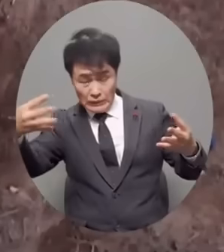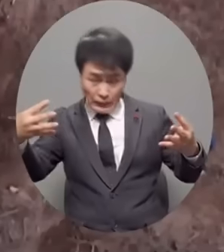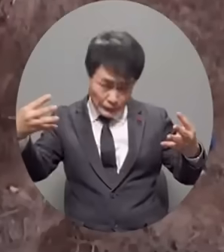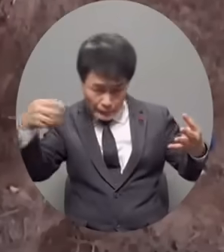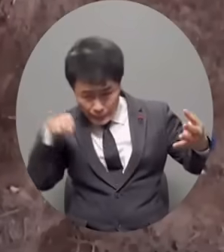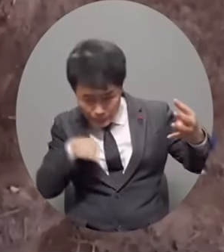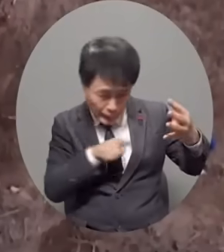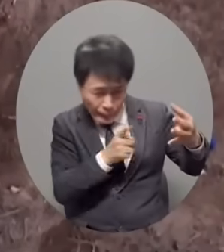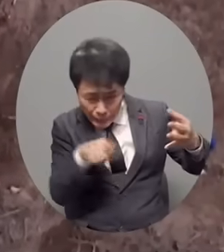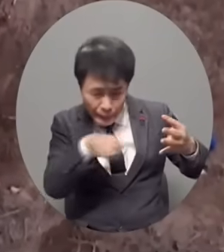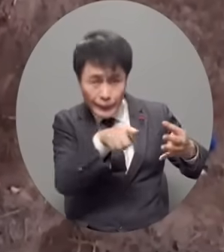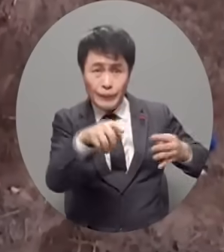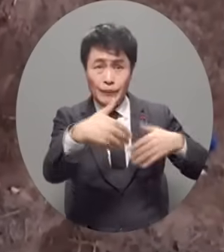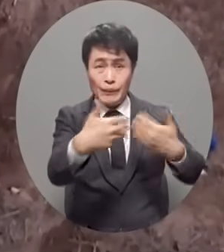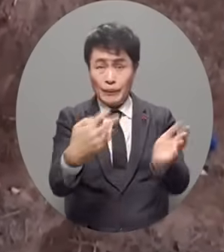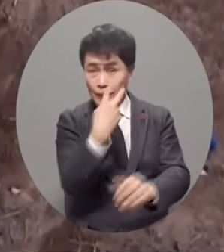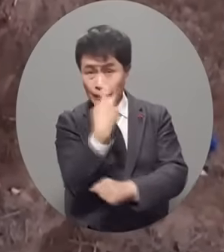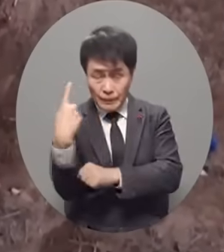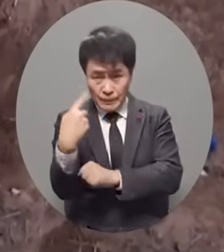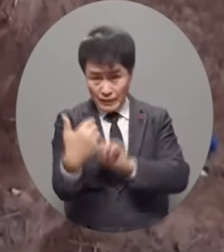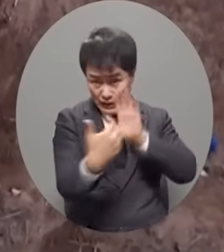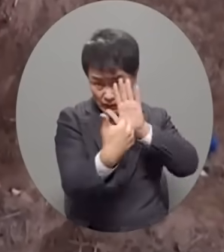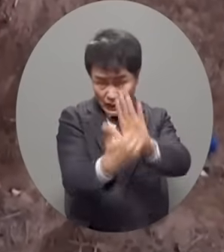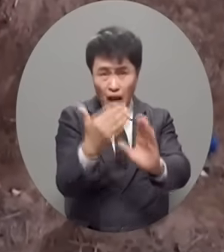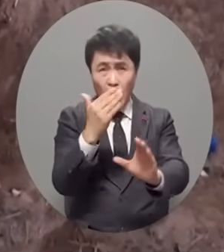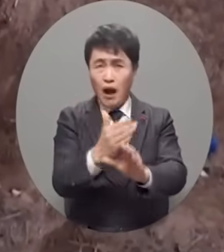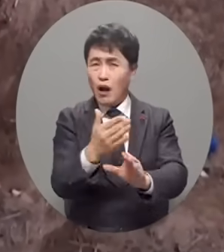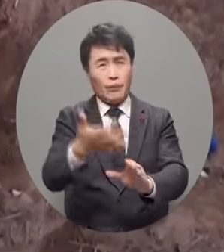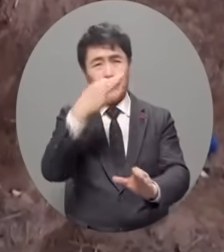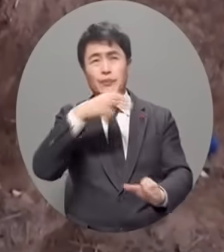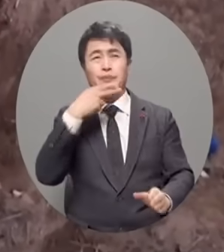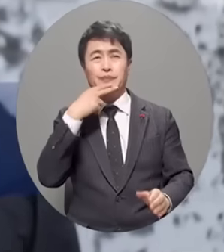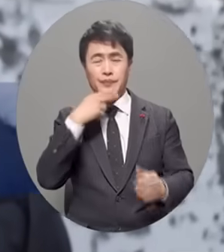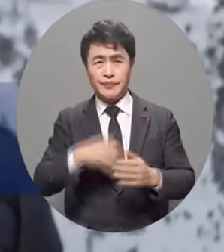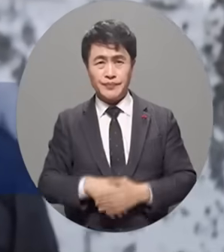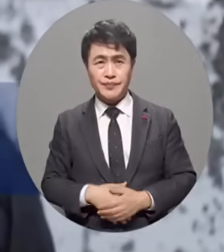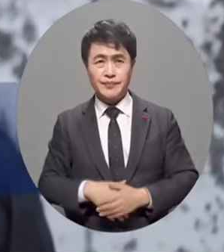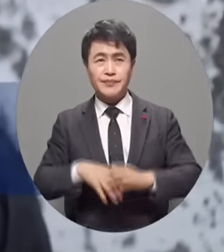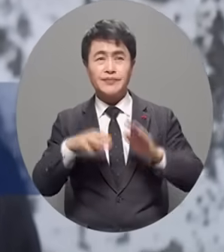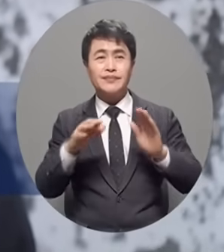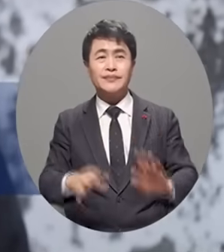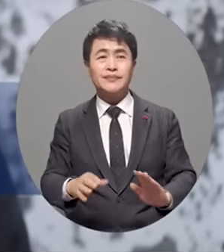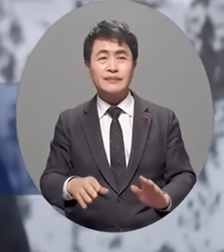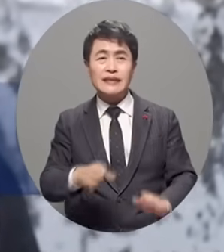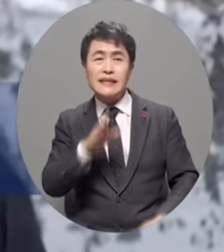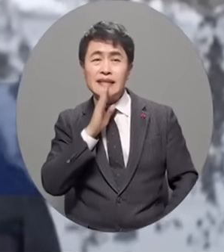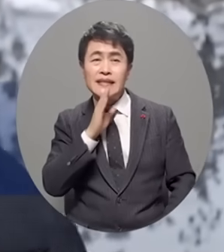텍사스주 국경수비대가 차량으로 막아보지만 소용이 없습니다.